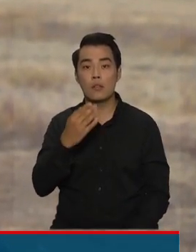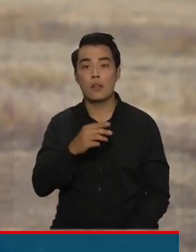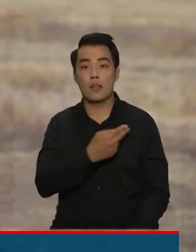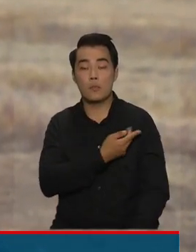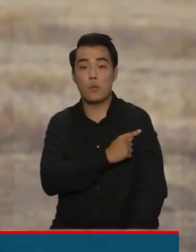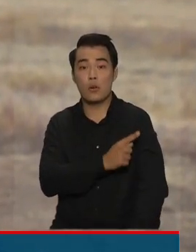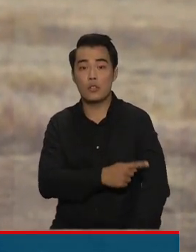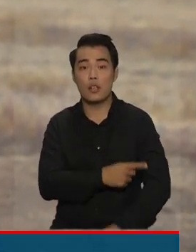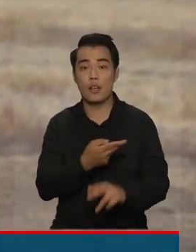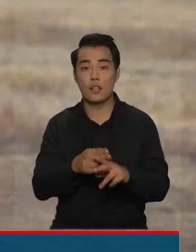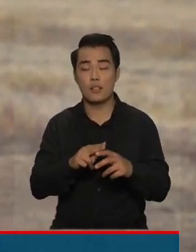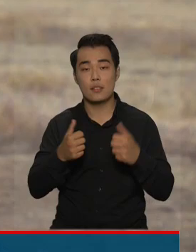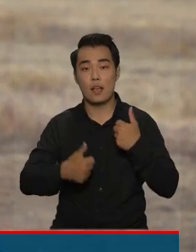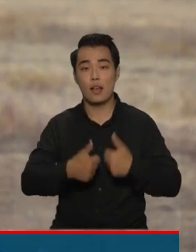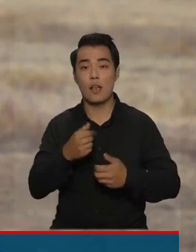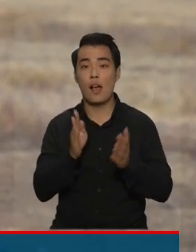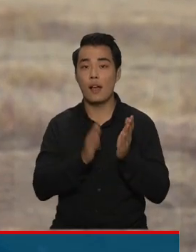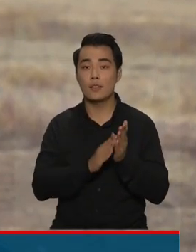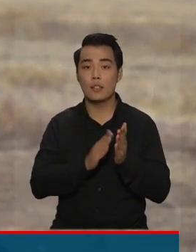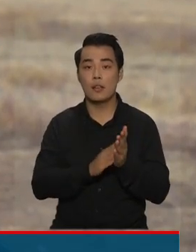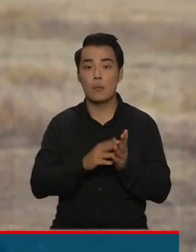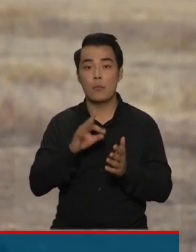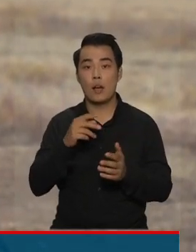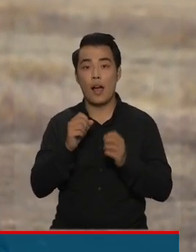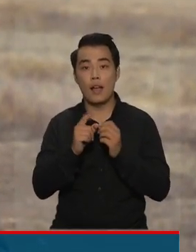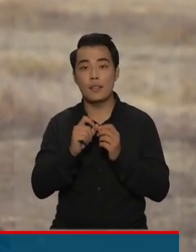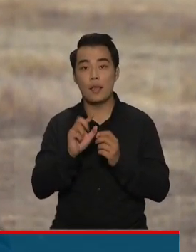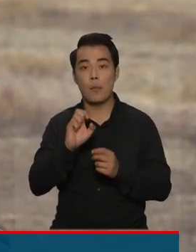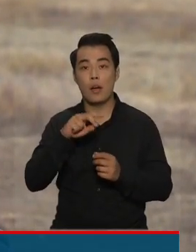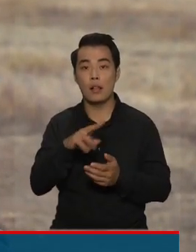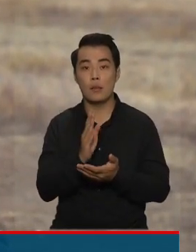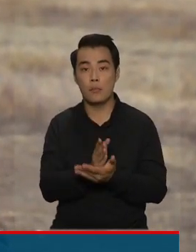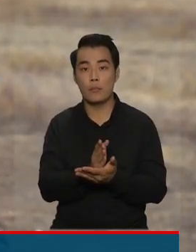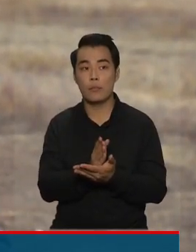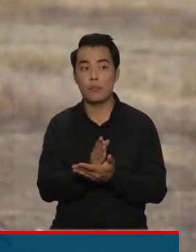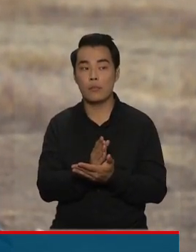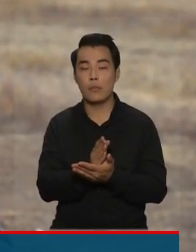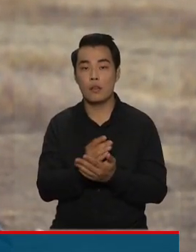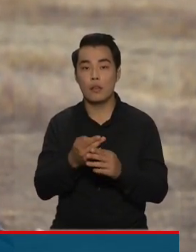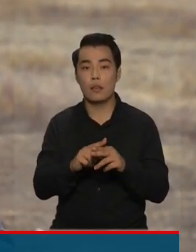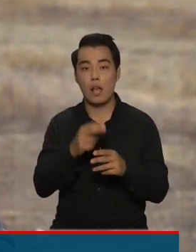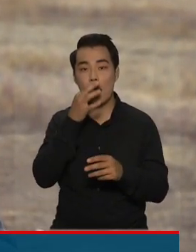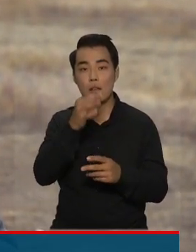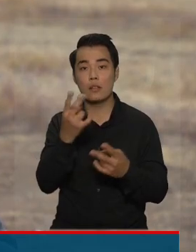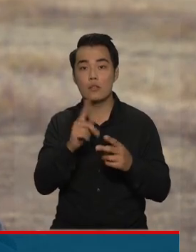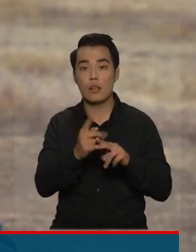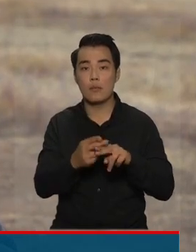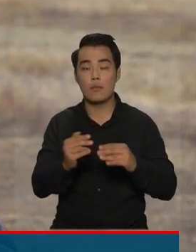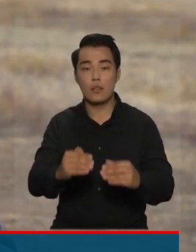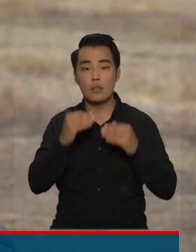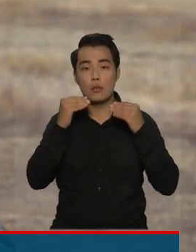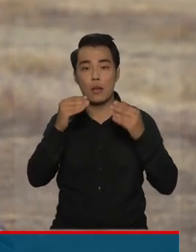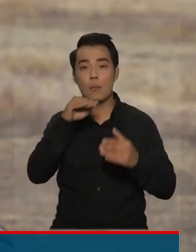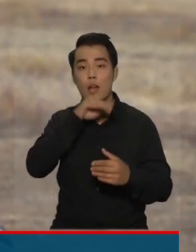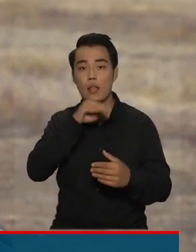в таких состязаниях оценивается по 11-бальной шкале. Стоит отметить, что высокое